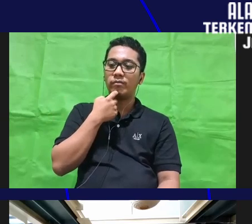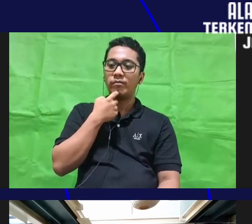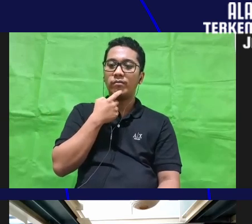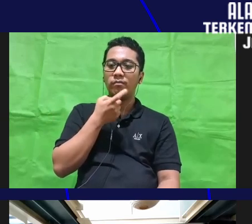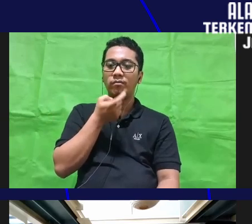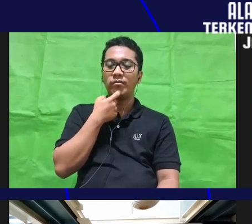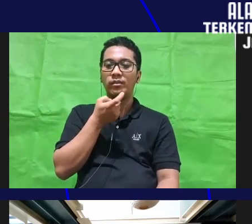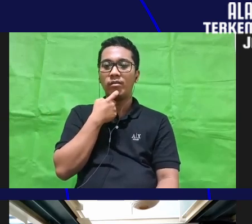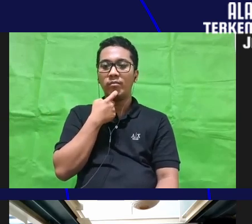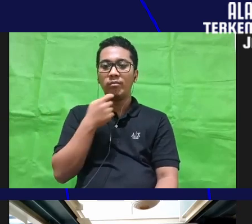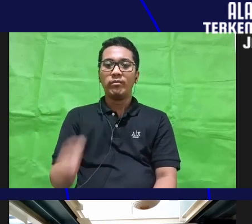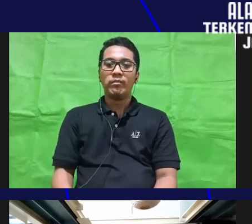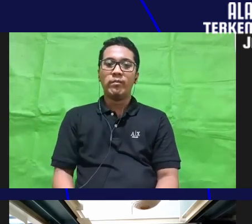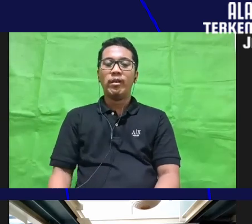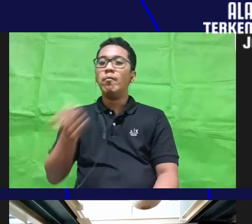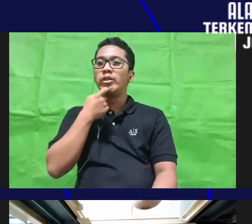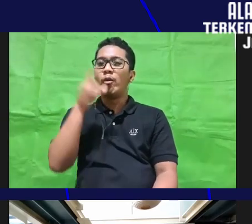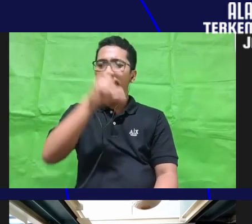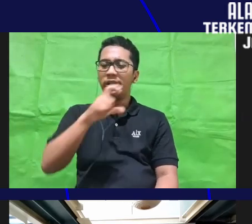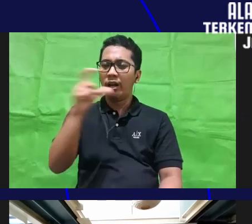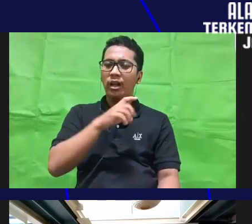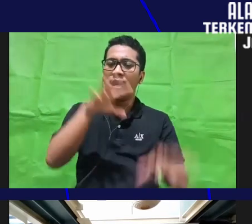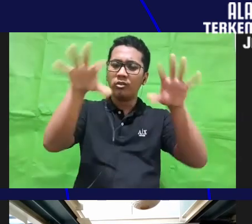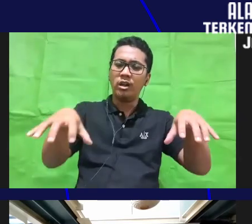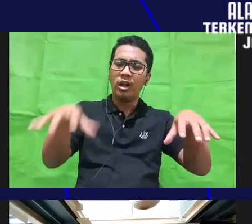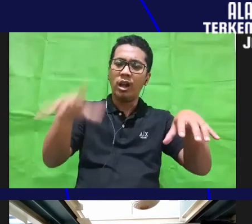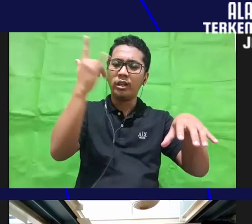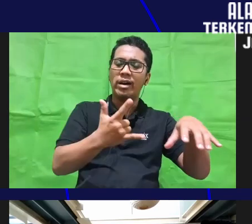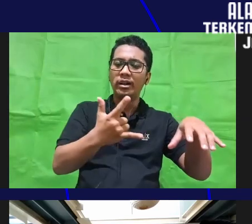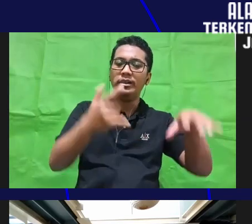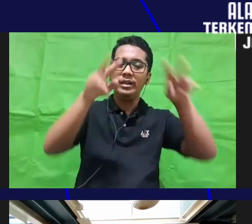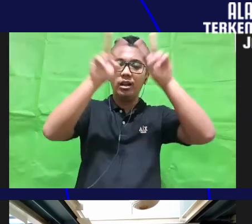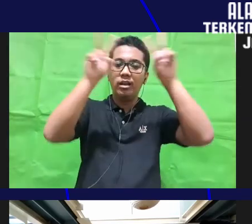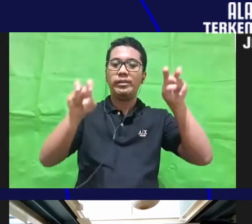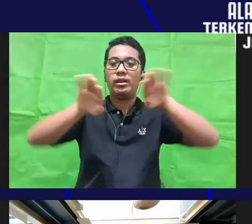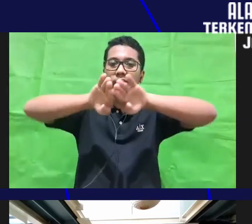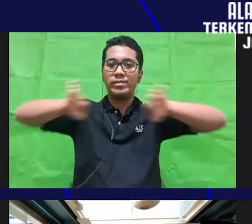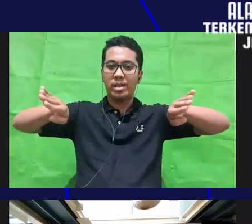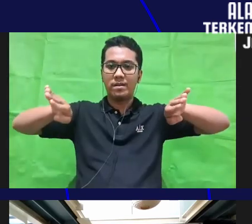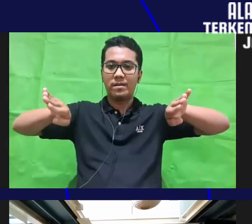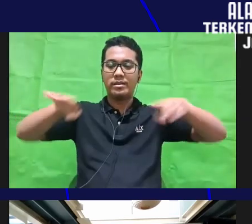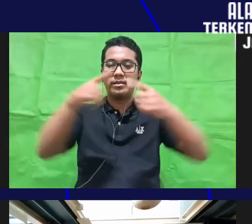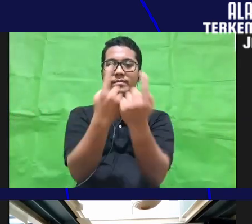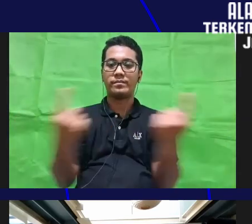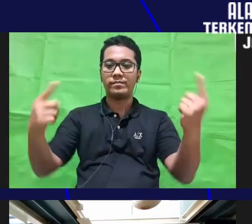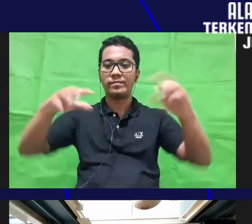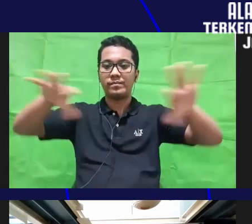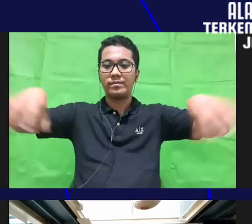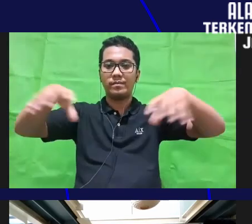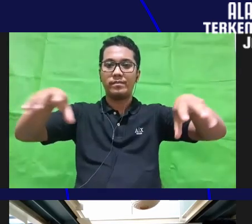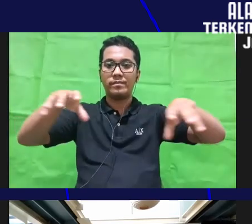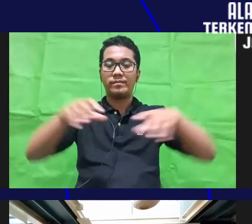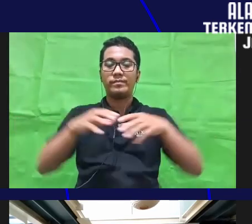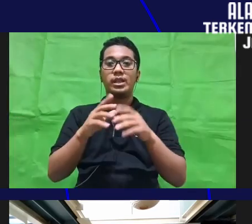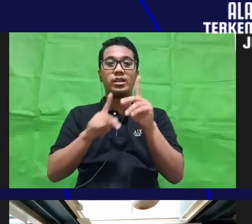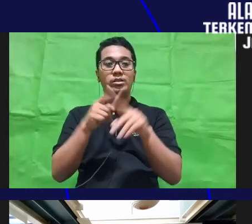mencoba mencari kedudukan yang tepat dalam konteks keterpisahan dari masing-masing lokasi ini. Jadi kalau misalnya kita merujuk lagi, ini saya kembali lagi pakai perspektifnya